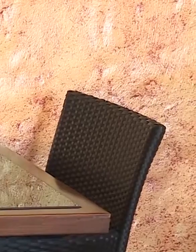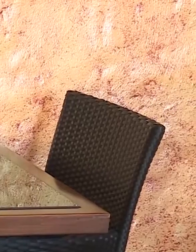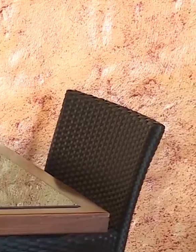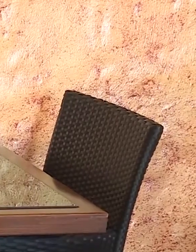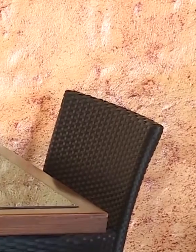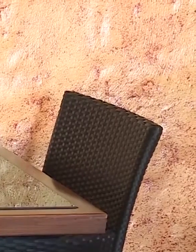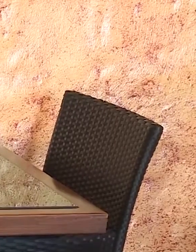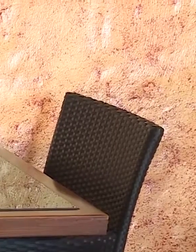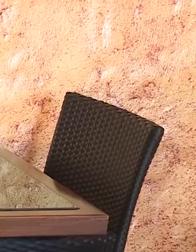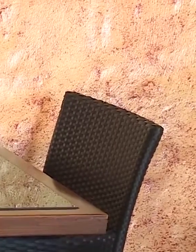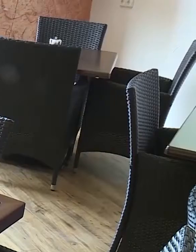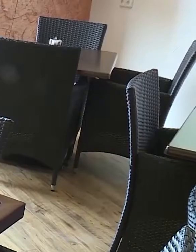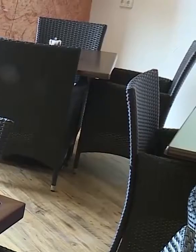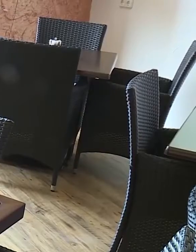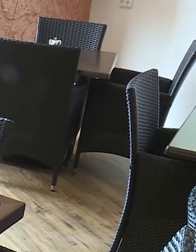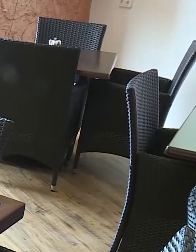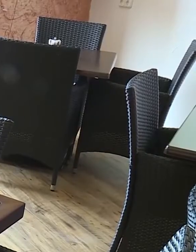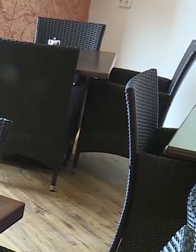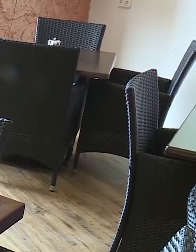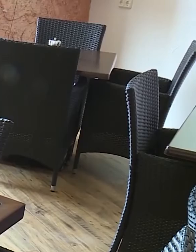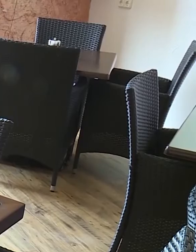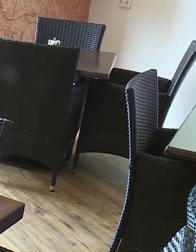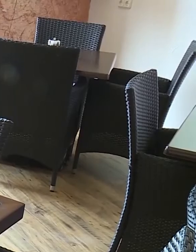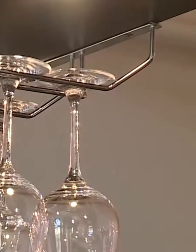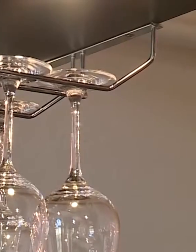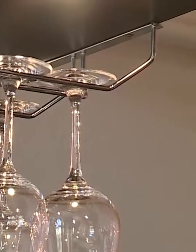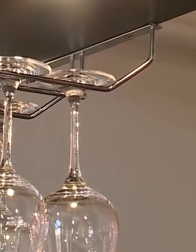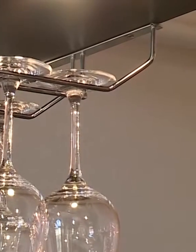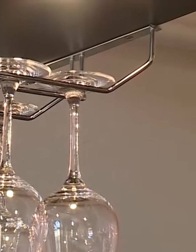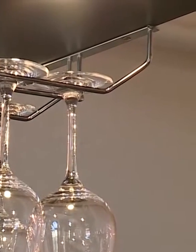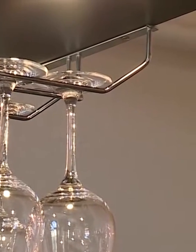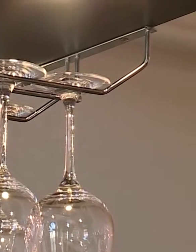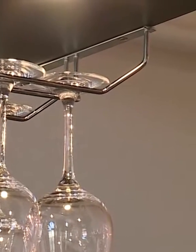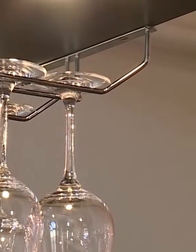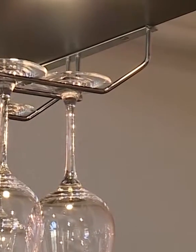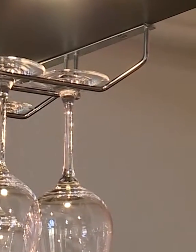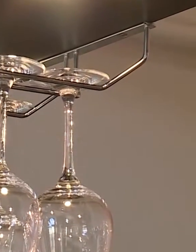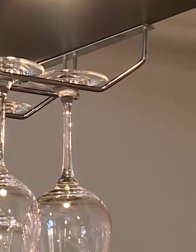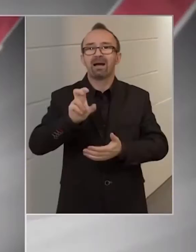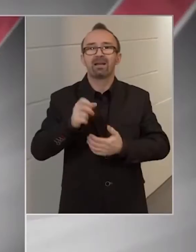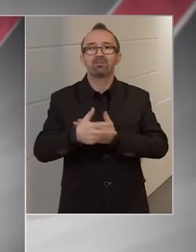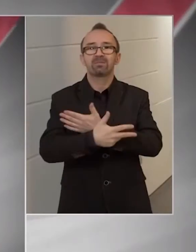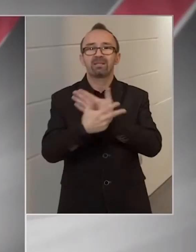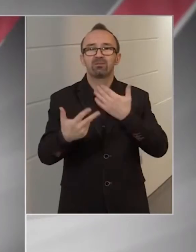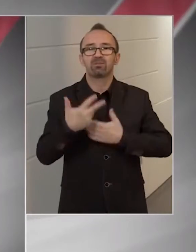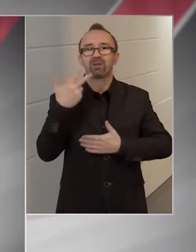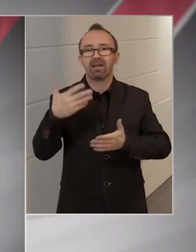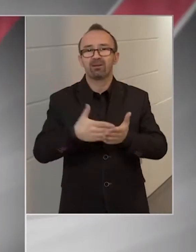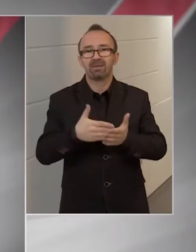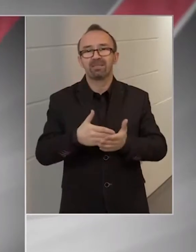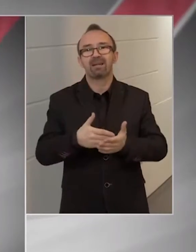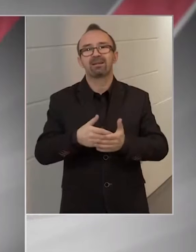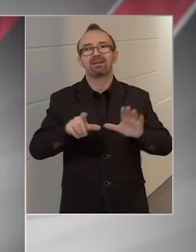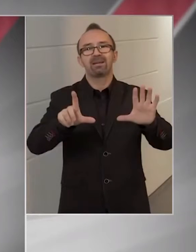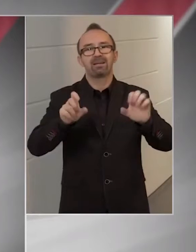meg fog indulni, és a magyar gazdaság gyorsabban tér vissza arra a szintre, ahol már a járvány előtt jártunk. A járványügyi adatok sajnos